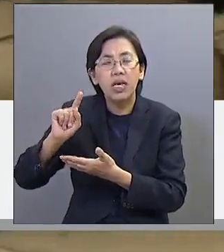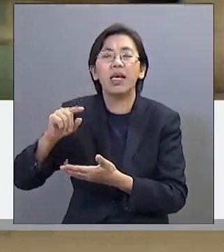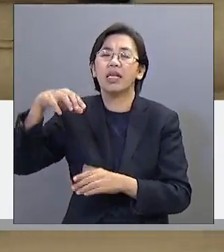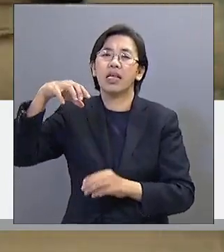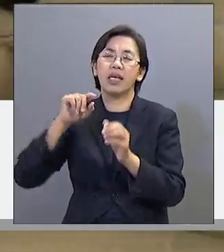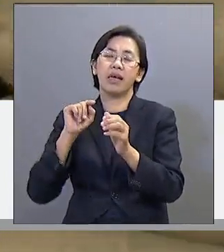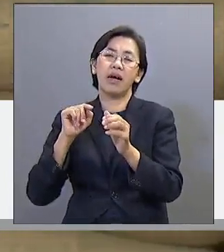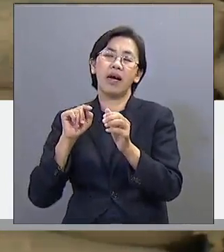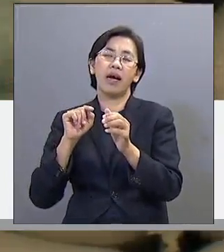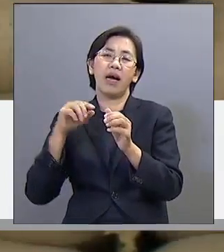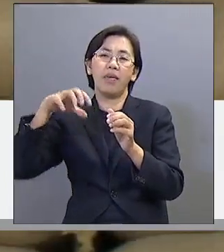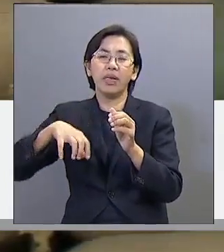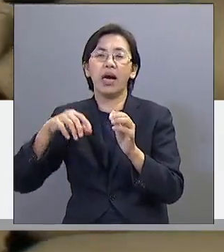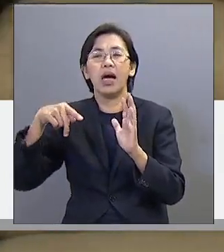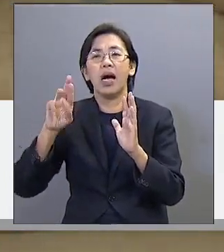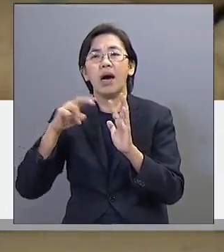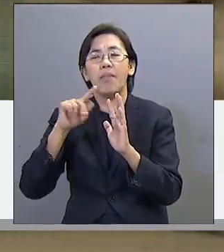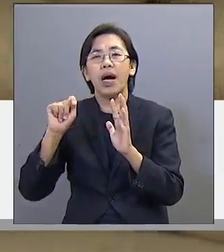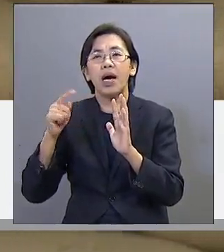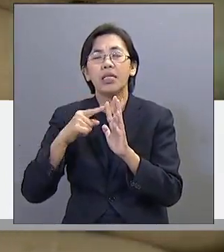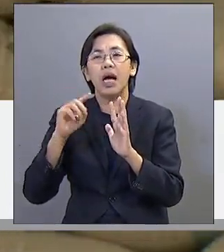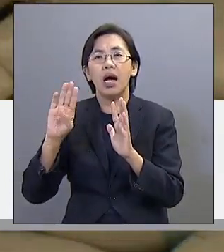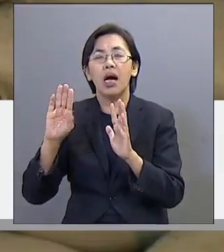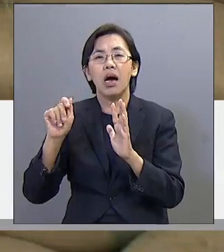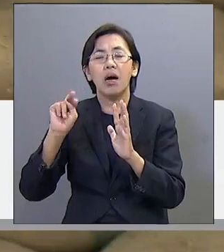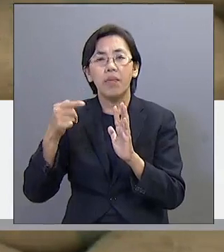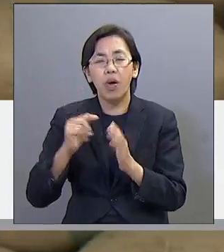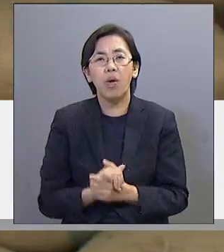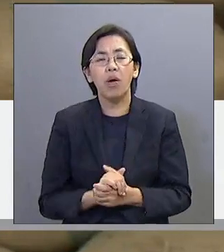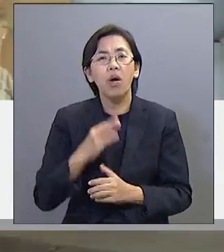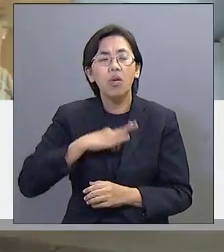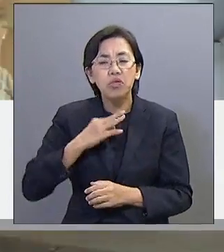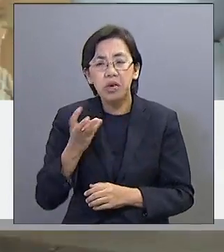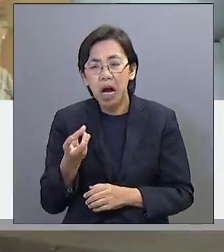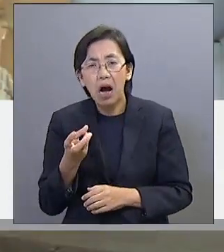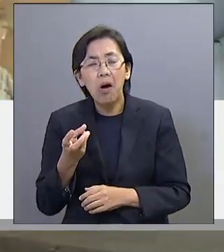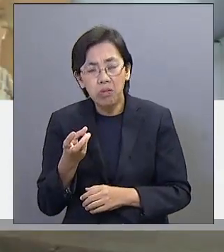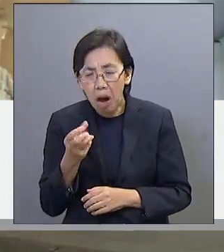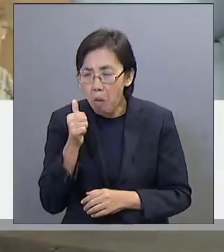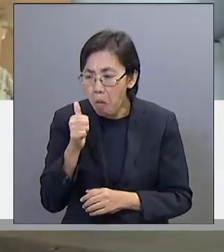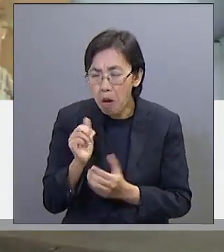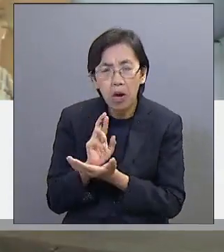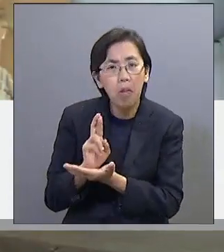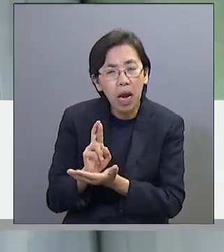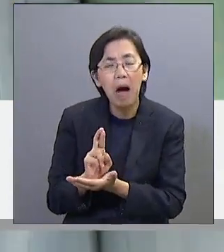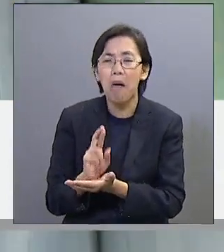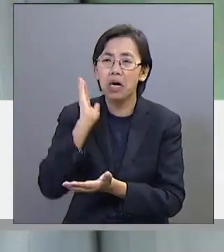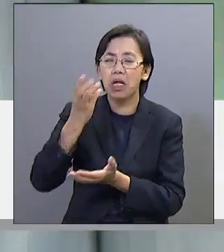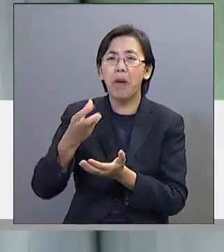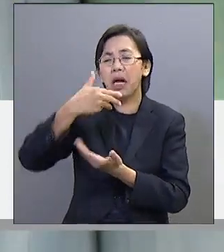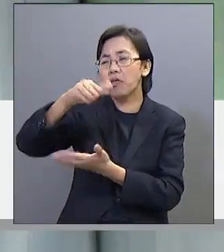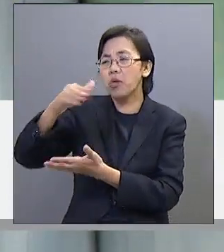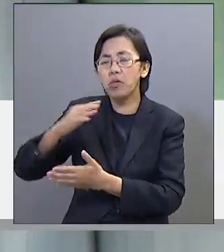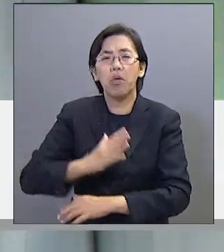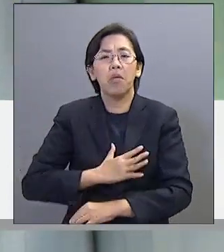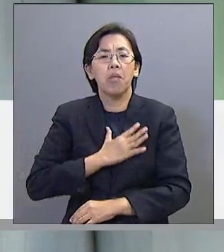คะกัมพูชาก็เชื่อว่าข่าวดีแบบนี้เนี่ยจะส่งผลเป็นอานิสงส์ต่อการส่งออกและสิ่งที่สำคัญก็คือนี่คือความ